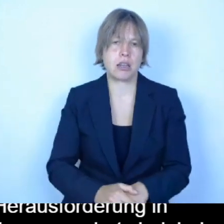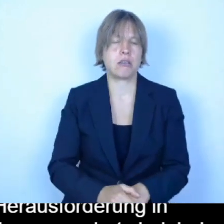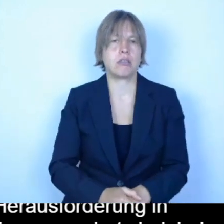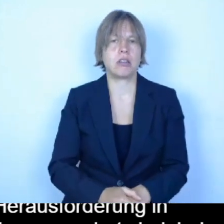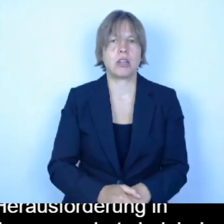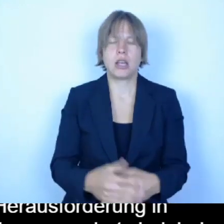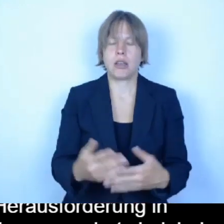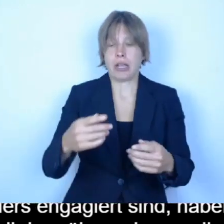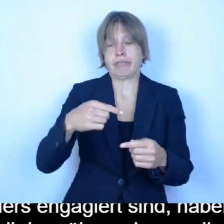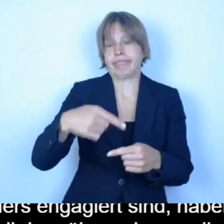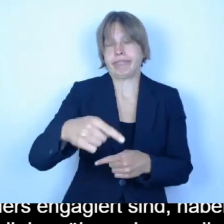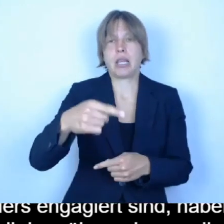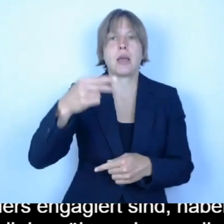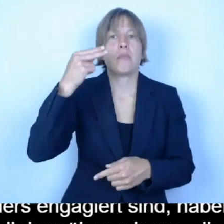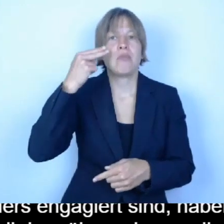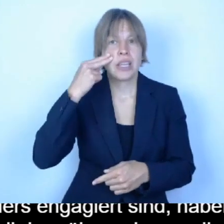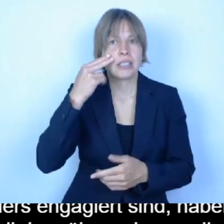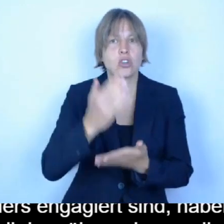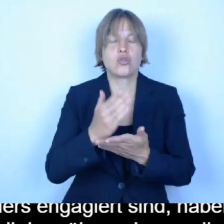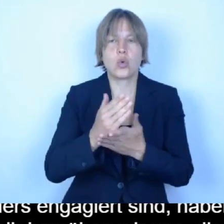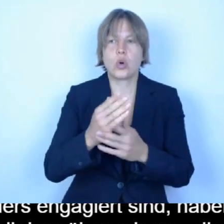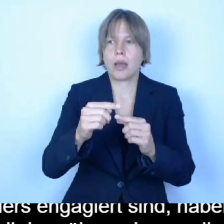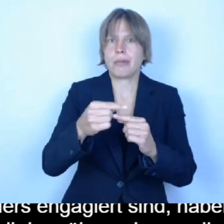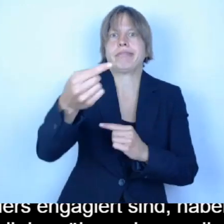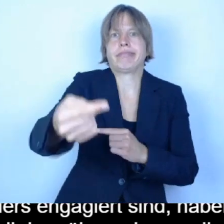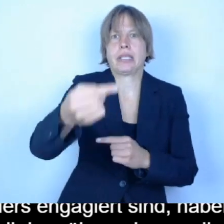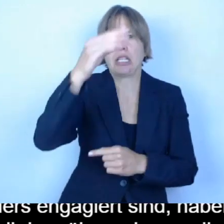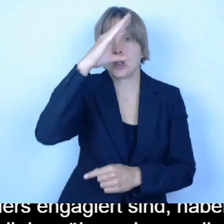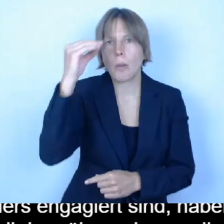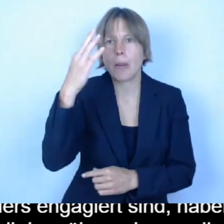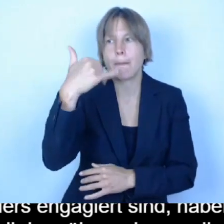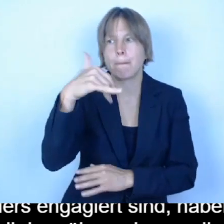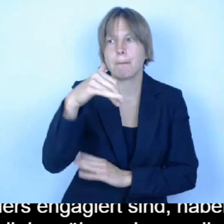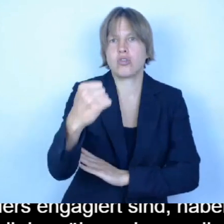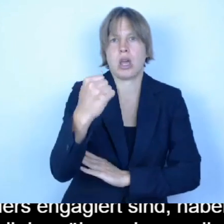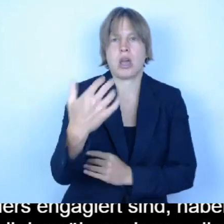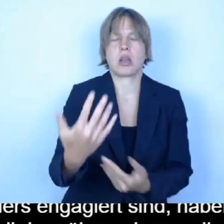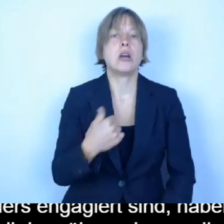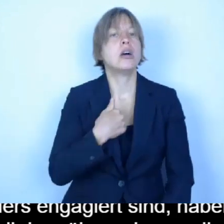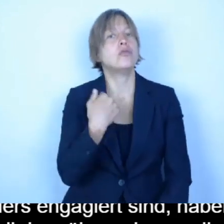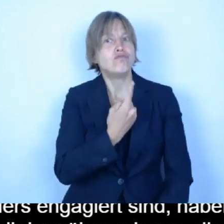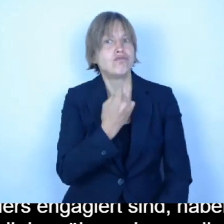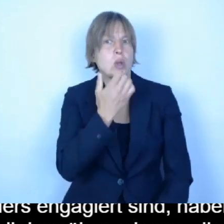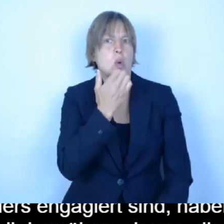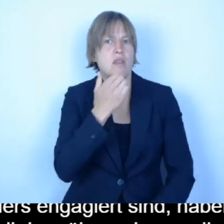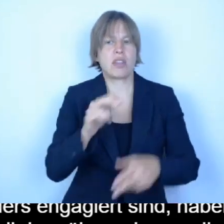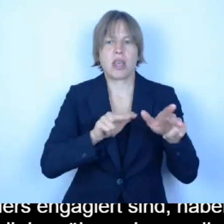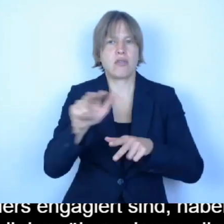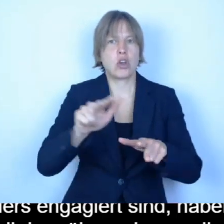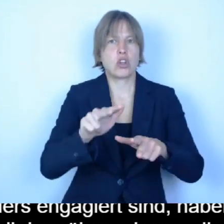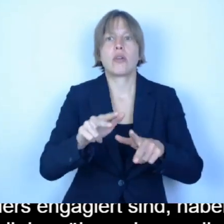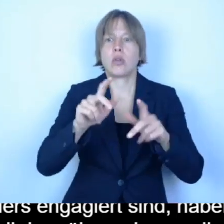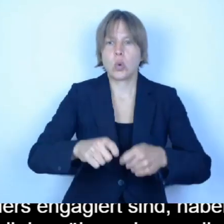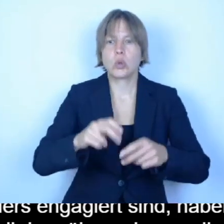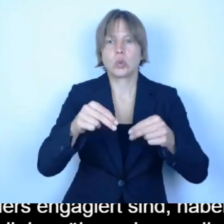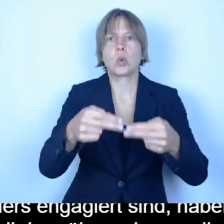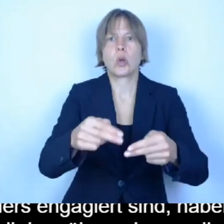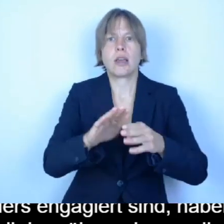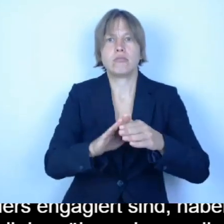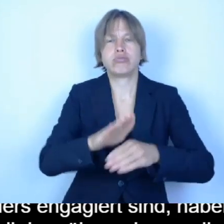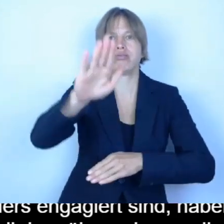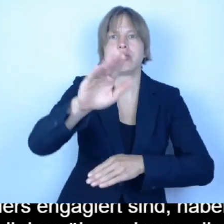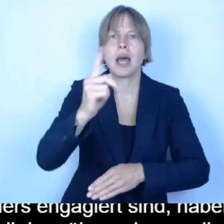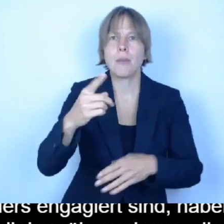die Wirtschaft, dann werden wir nämlich erleben, dass manche sagen, jetzt können wir uns aber keinen Urlaub leisten, den hat man schon vorher. Also muss man das kompatibel zusammen machen, dass auch